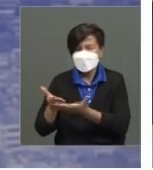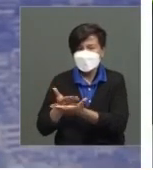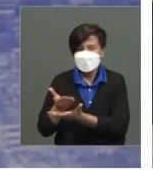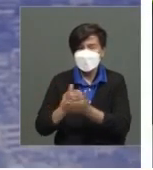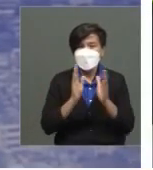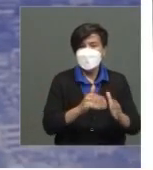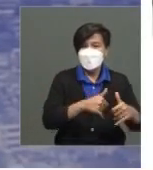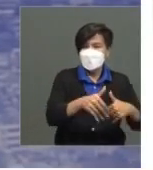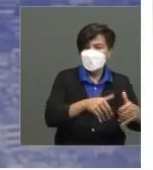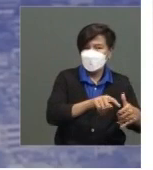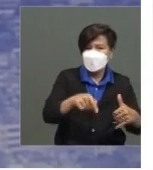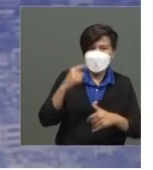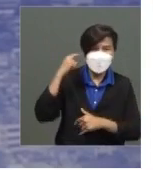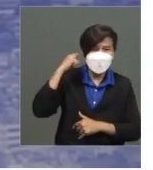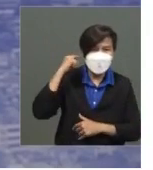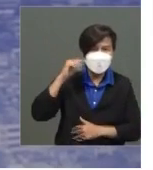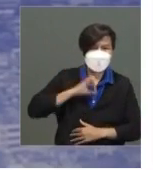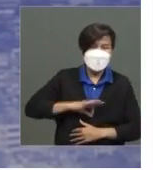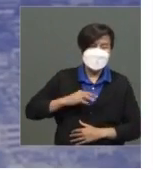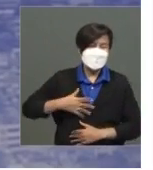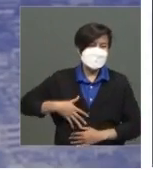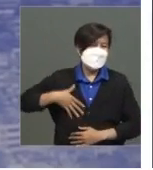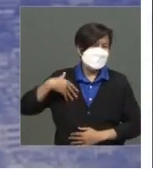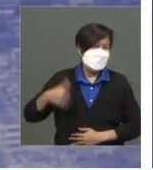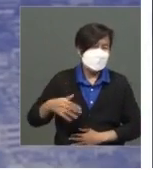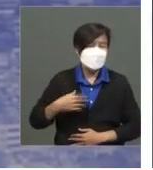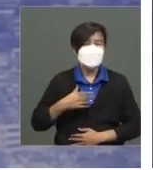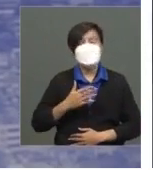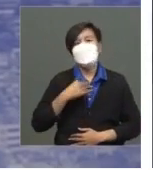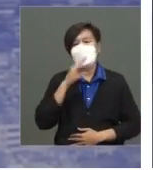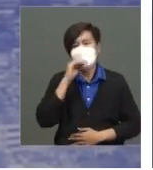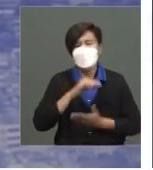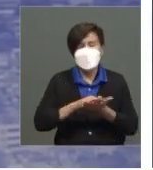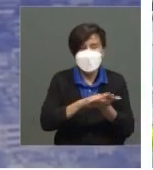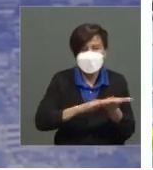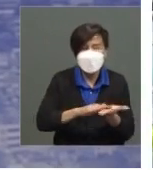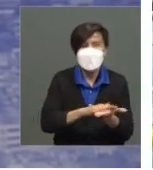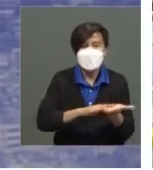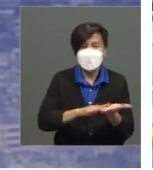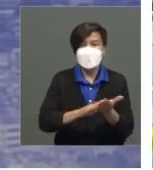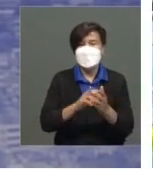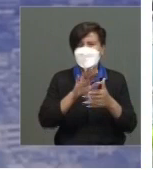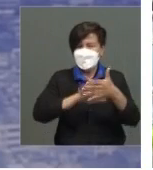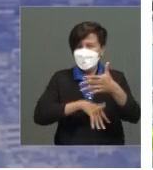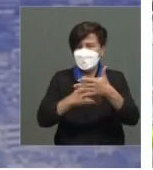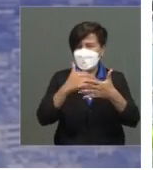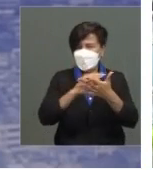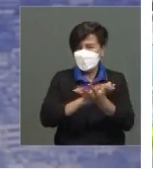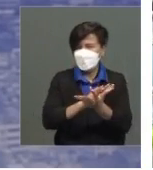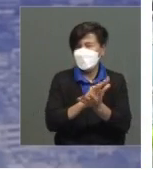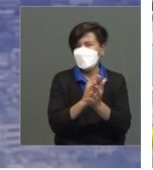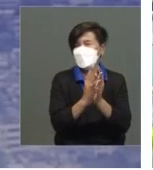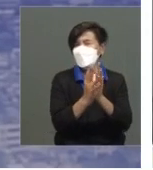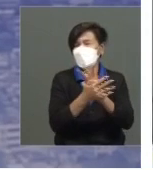จะยังเปิดอยู่ตลาดก็จะเปิดและร้านจำหน่ายอุปกรณ์ด้านการช่างที่มีความจำเป็นก็จะอนุญาตที่เปิดกิจการ